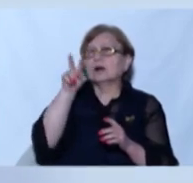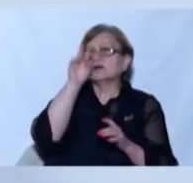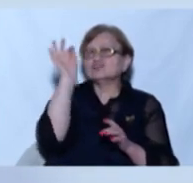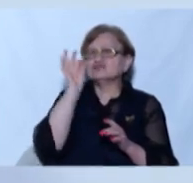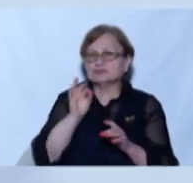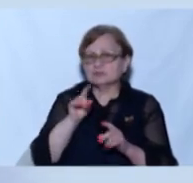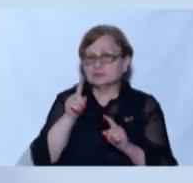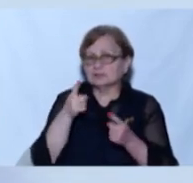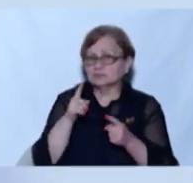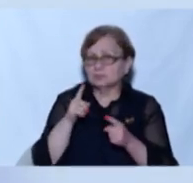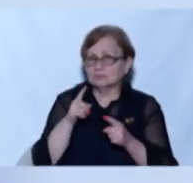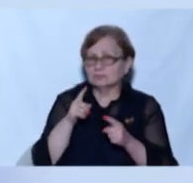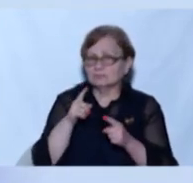ხშირად?